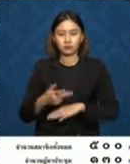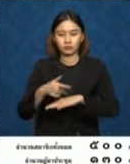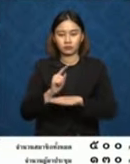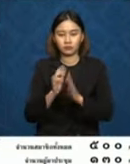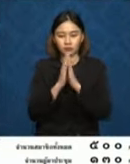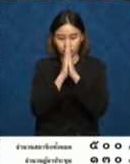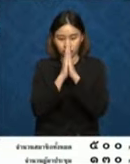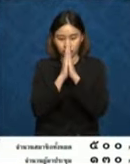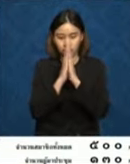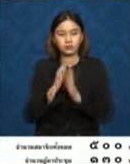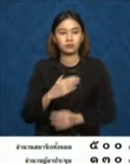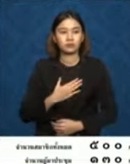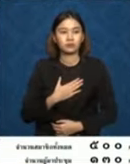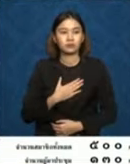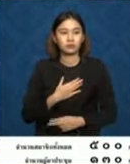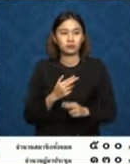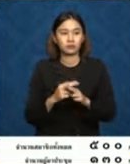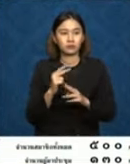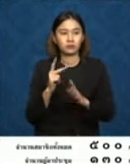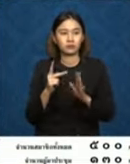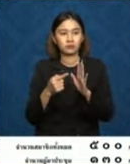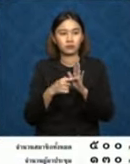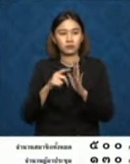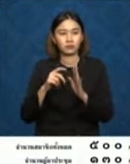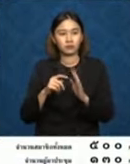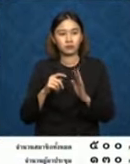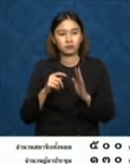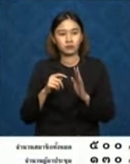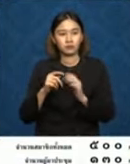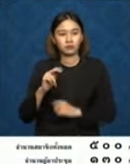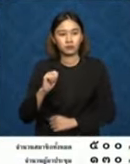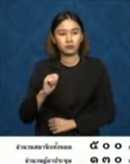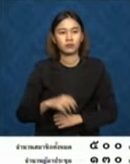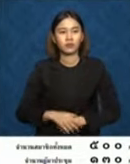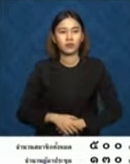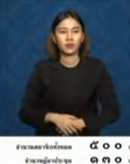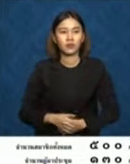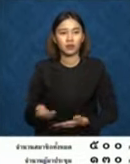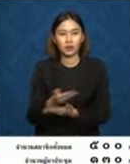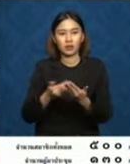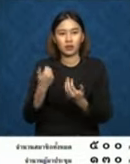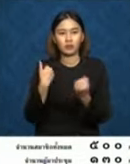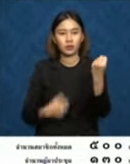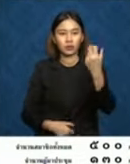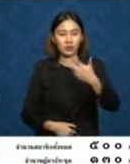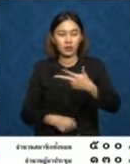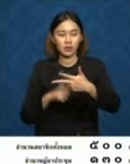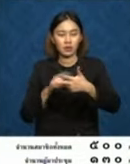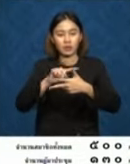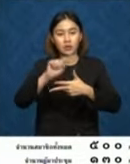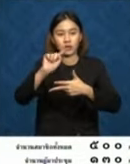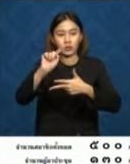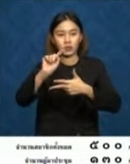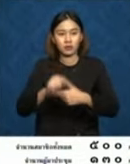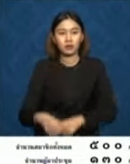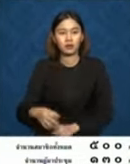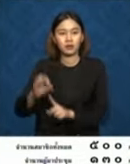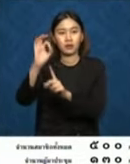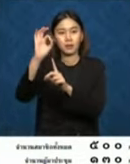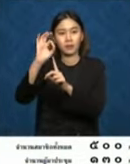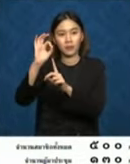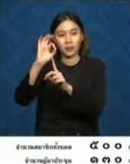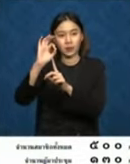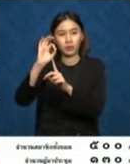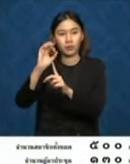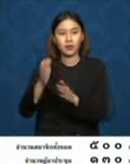ที่เคารพผมอ้อยเอ็ดสมาชิกสภาผู้แทนราษฎรเขตมีนบุรีสะพานสูงนะครับวันนี้ขอหารือประมาณ3เรื่องถึง4นะครับ1ครับป้ายรถเมล์